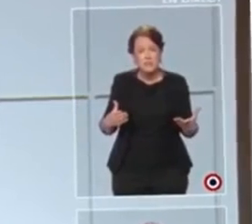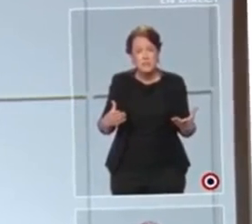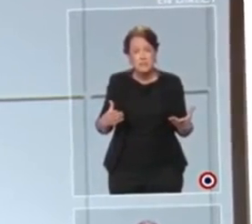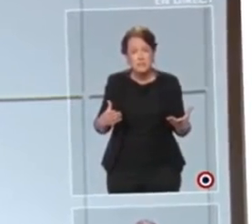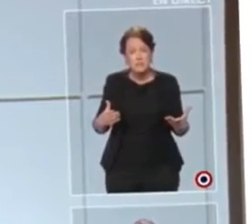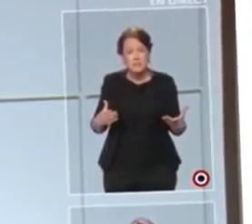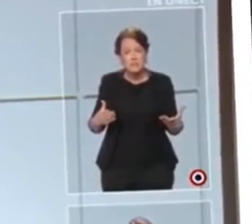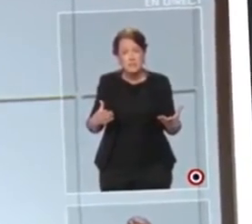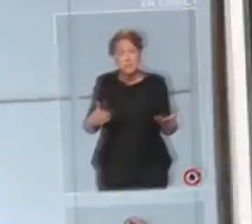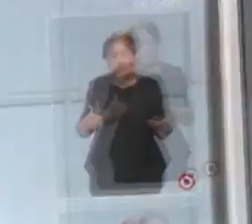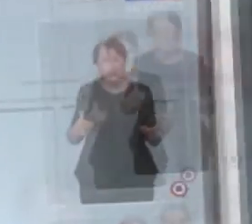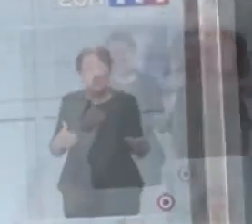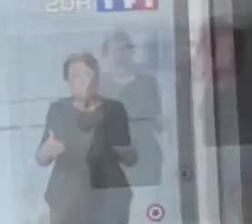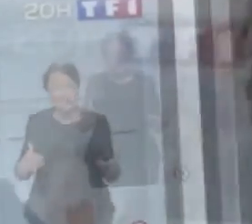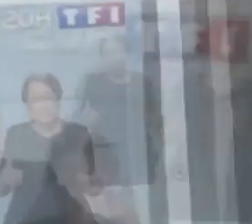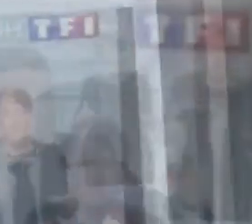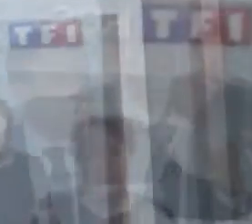horaire,